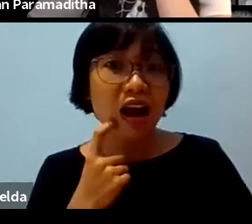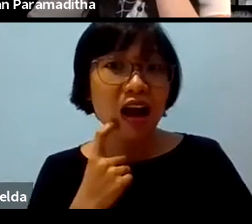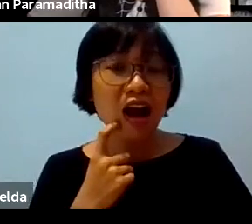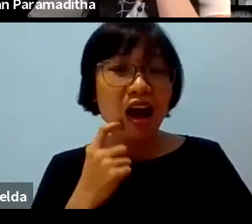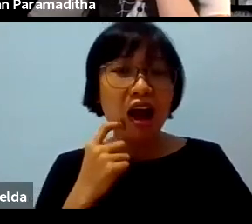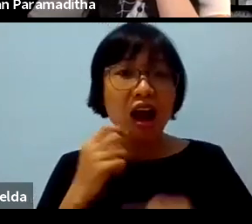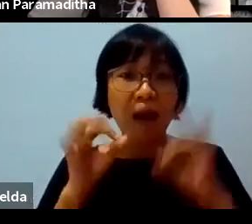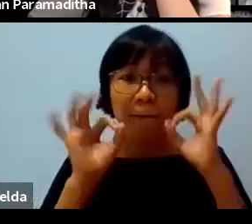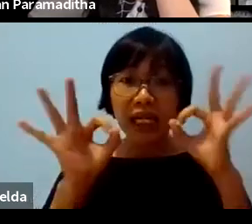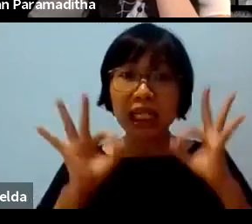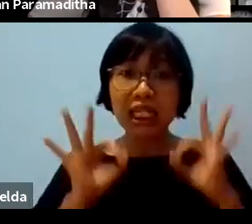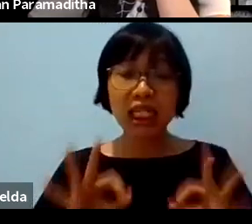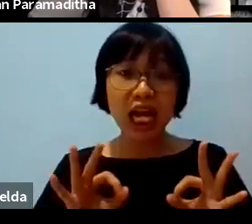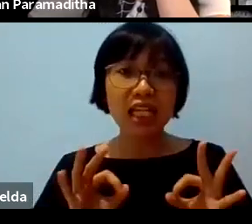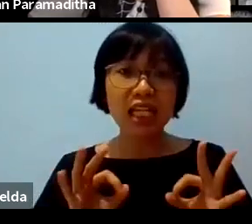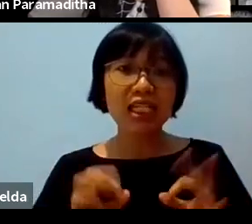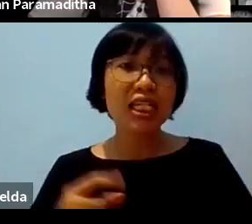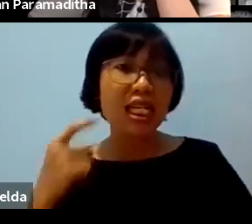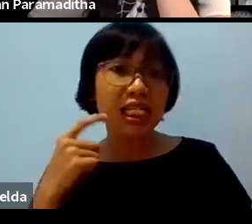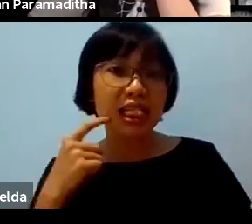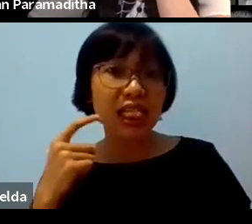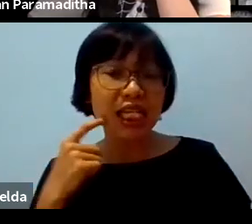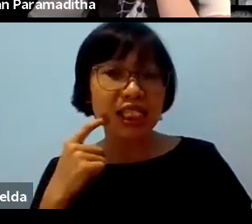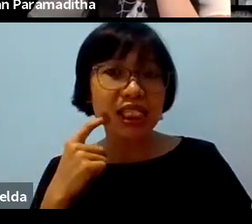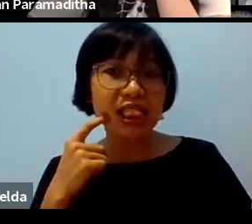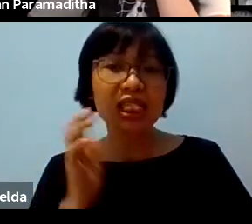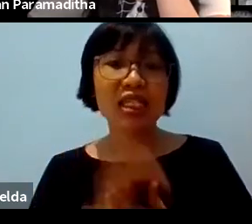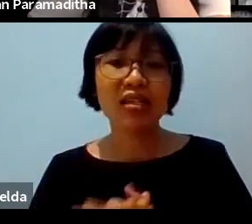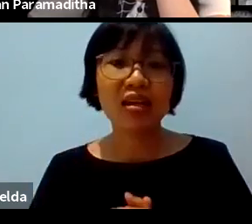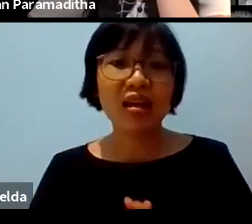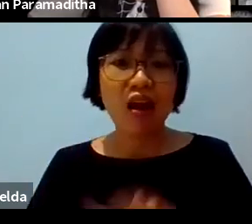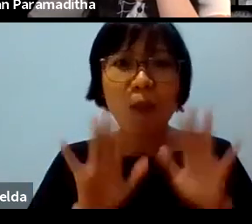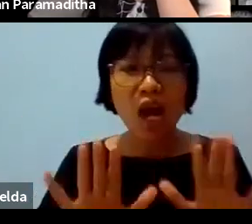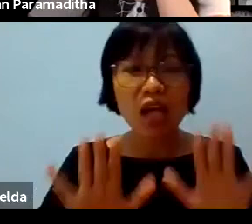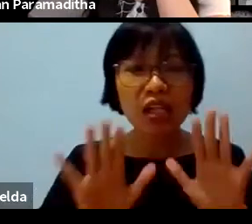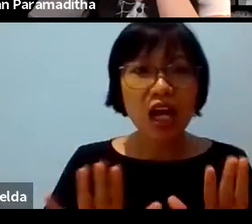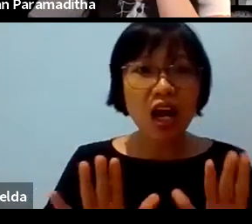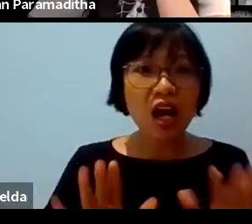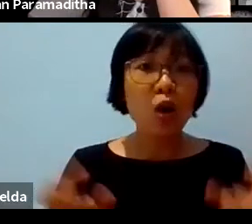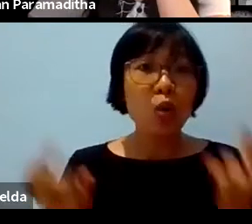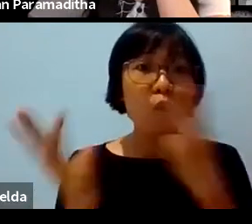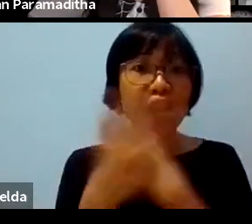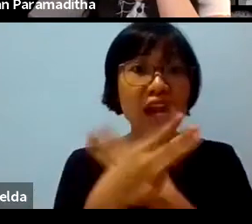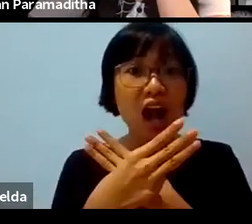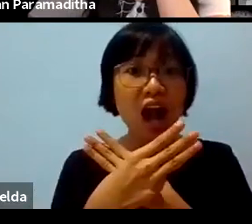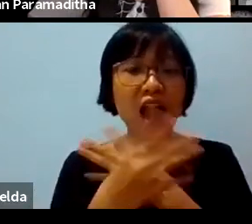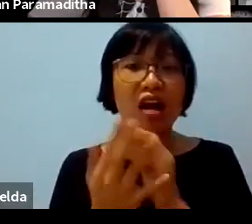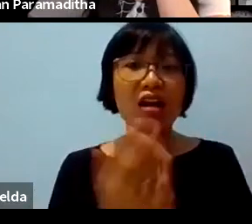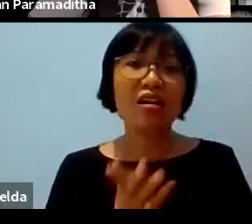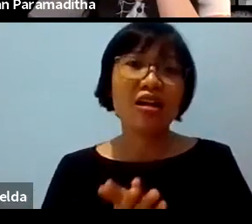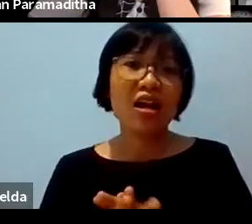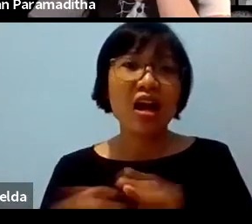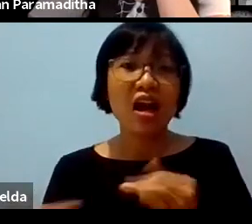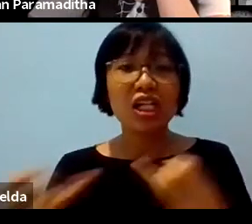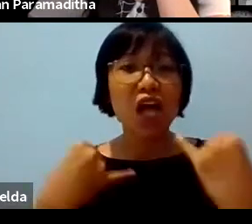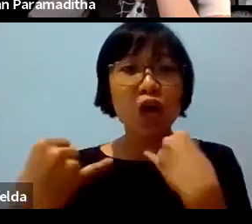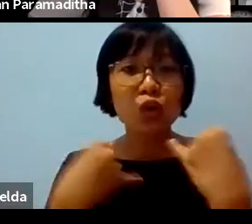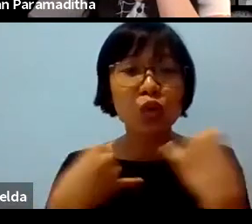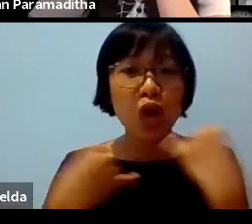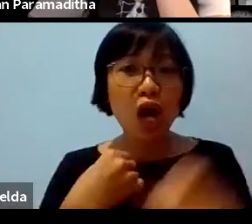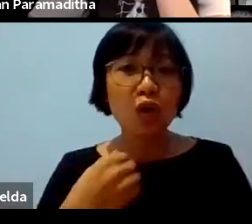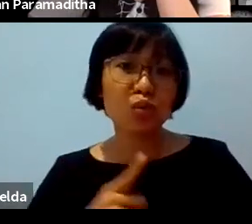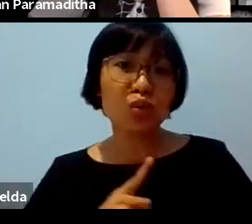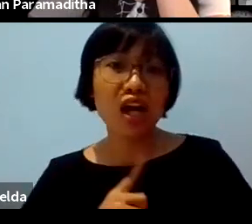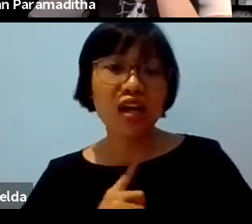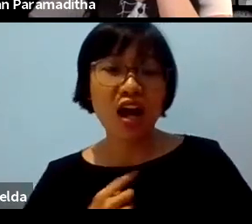nih, rame juga waktu itu, ada beberapa WhatsApp juga gitu ya, biasalah barat, kemudian apa dasarnya dan sebagainya,